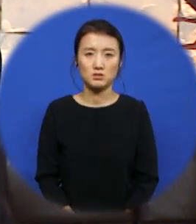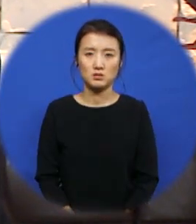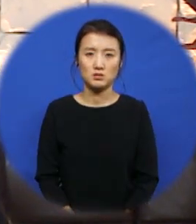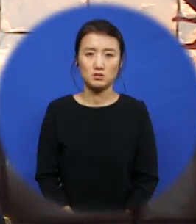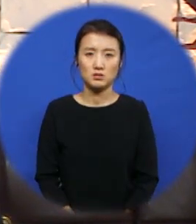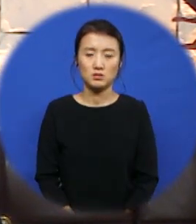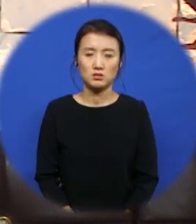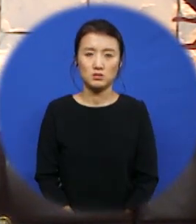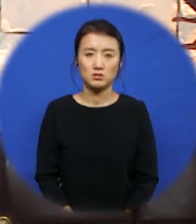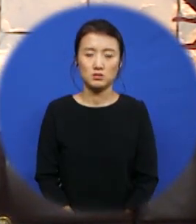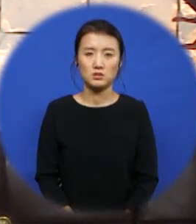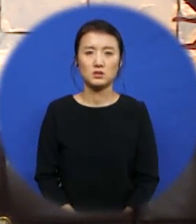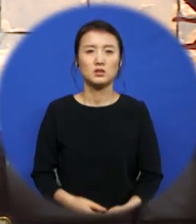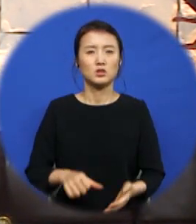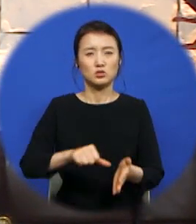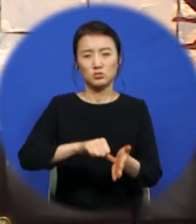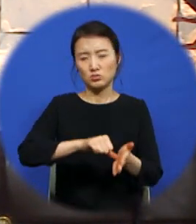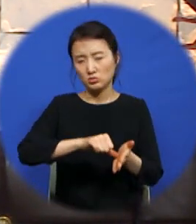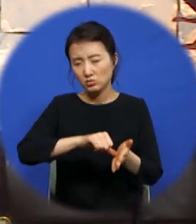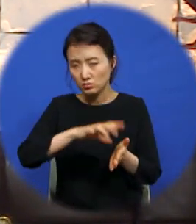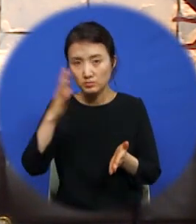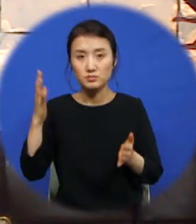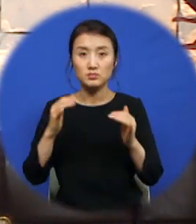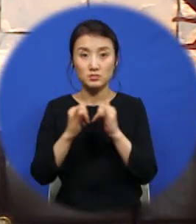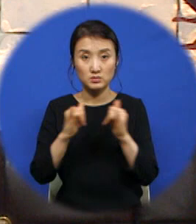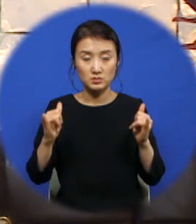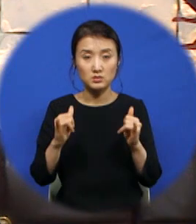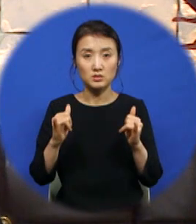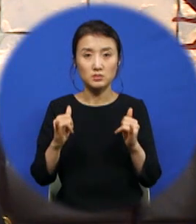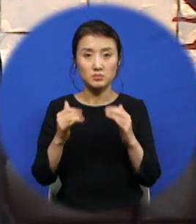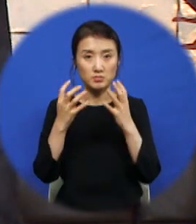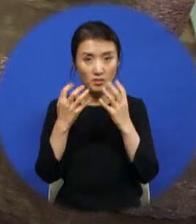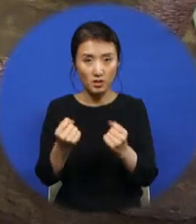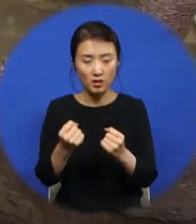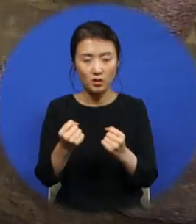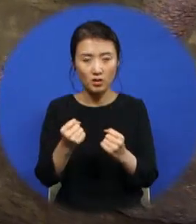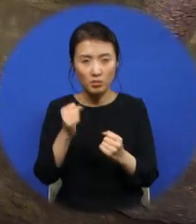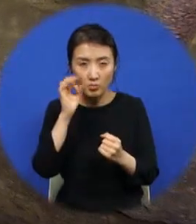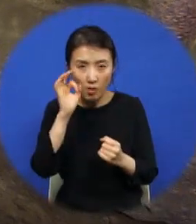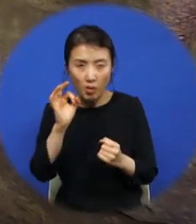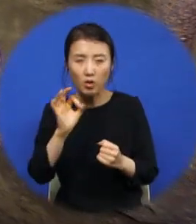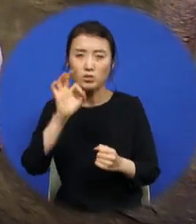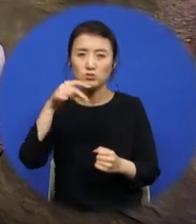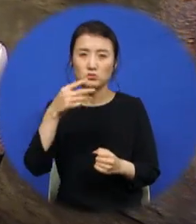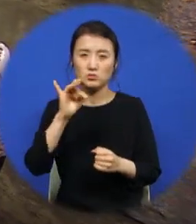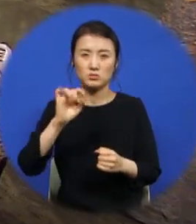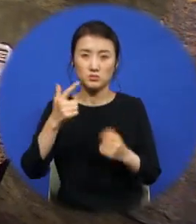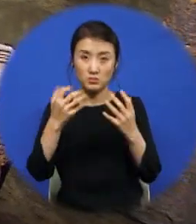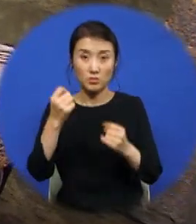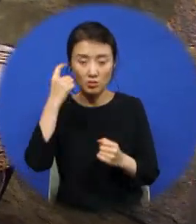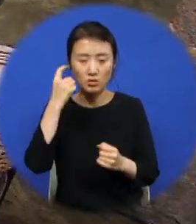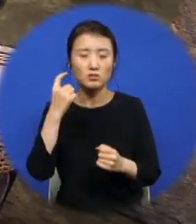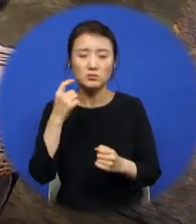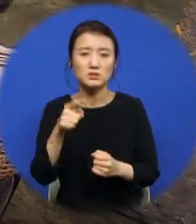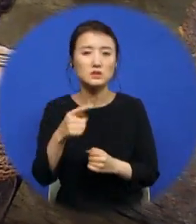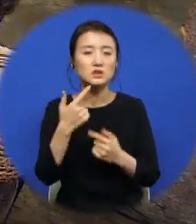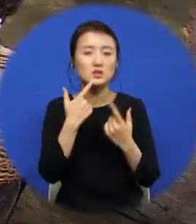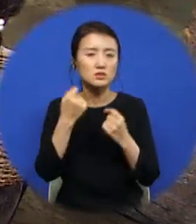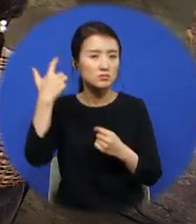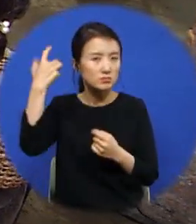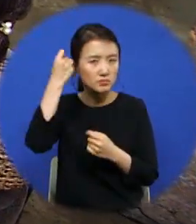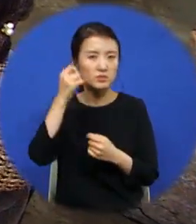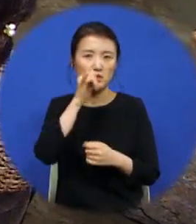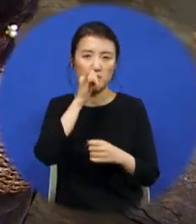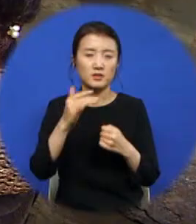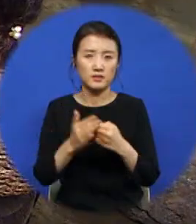걸출한 인물들이 유대인 중에 많은 겁니다 여러분 우리 보시기 바랍니다 오늘 지금 강의도 여러분